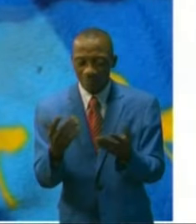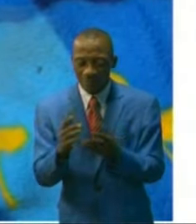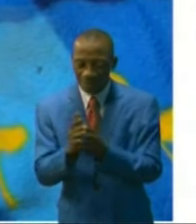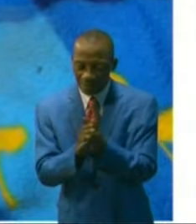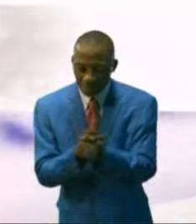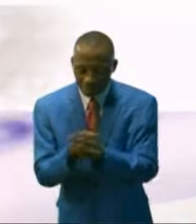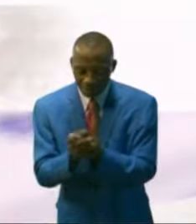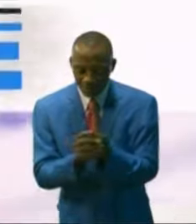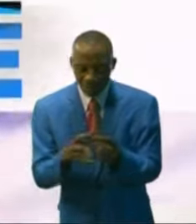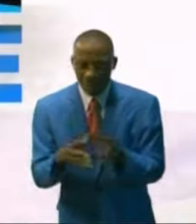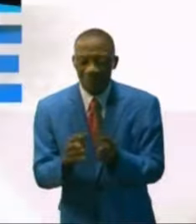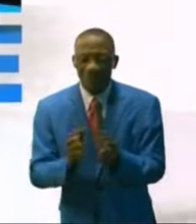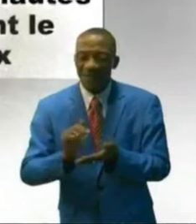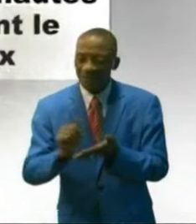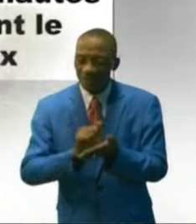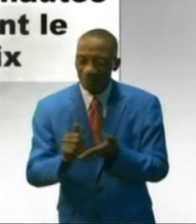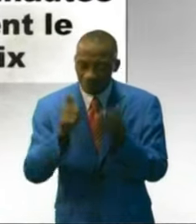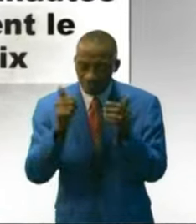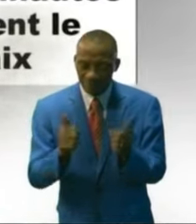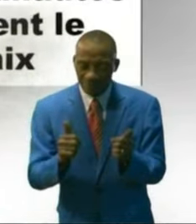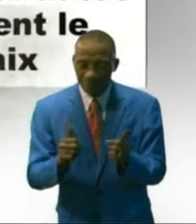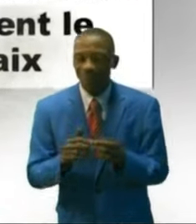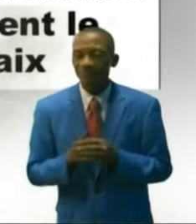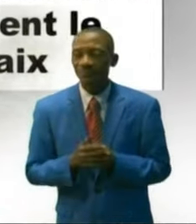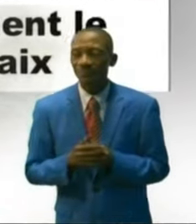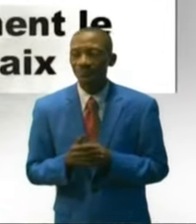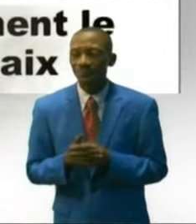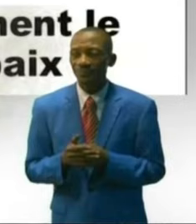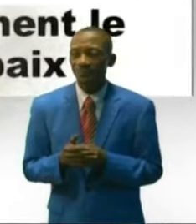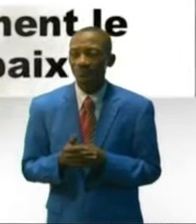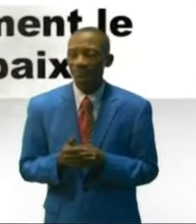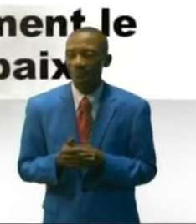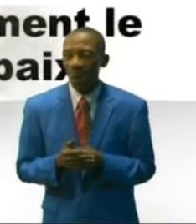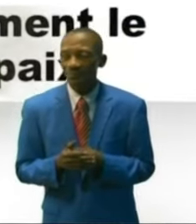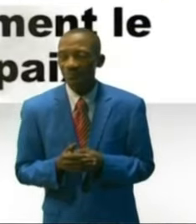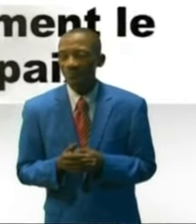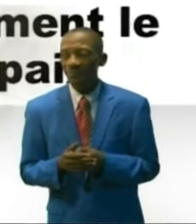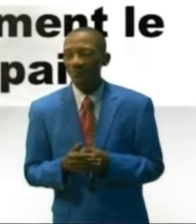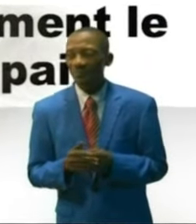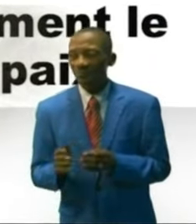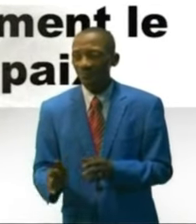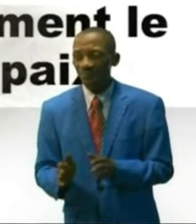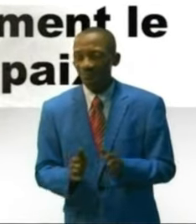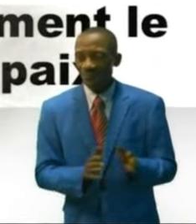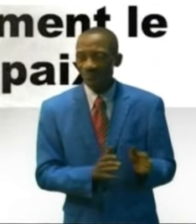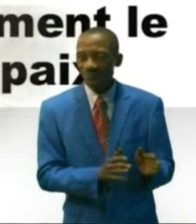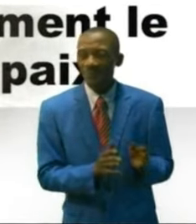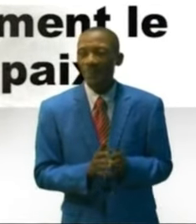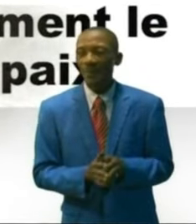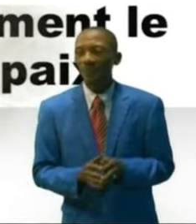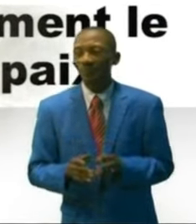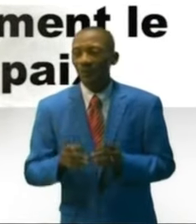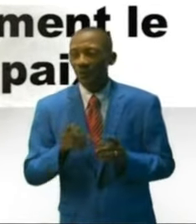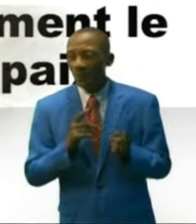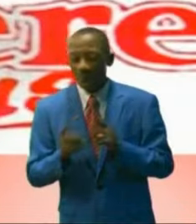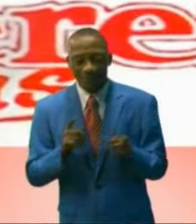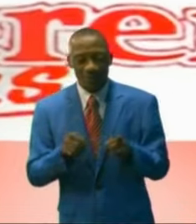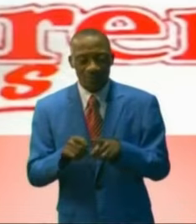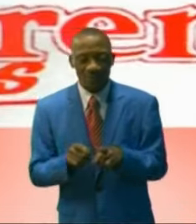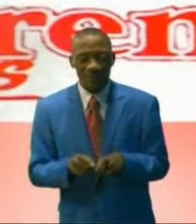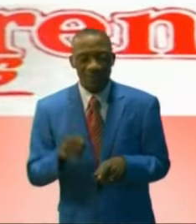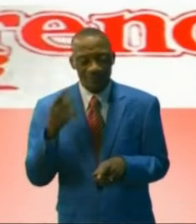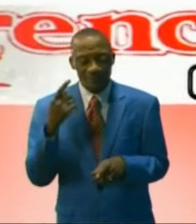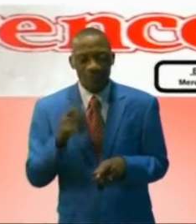cendre. Nord Kivu, les communautés Nandé et Hutu fument le calumet de la paix, annonce